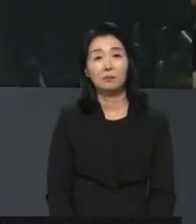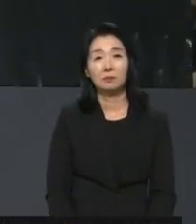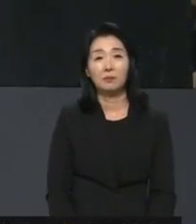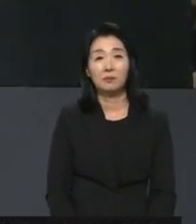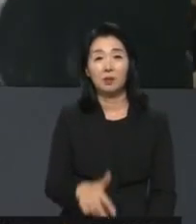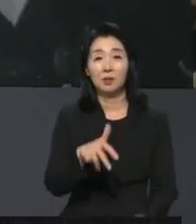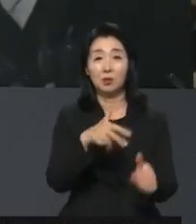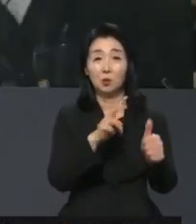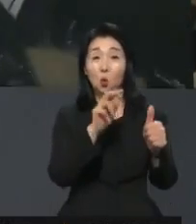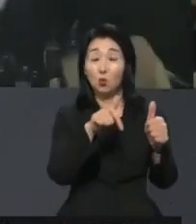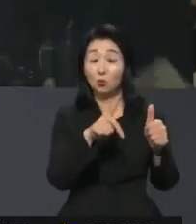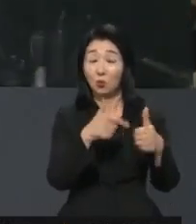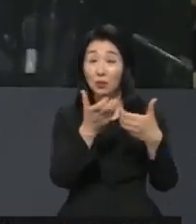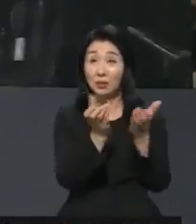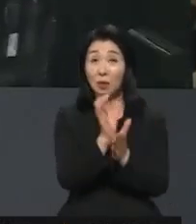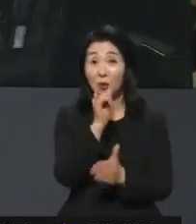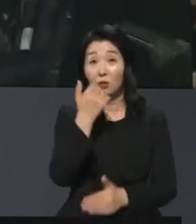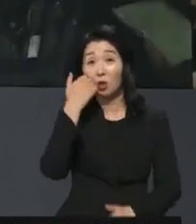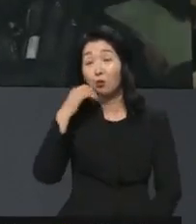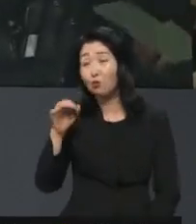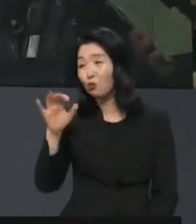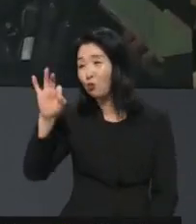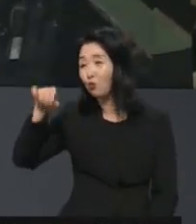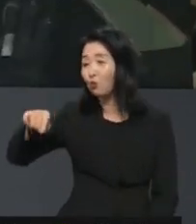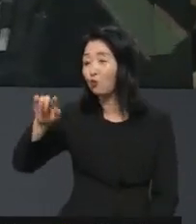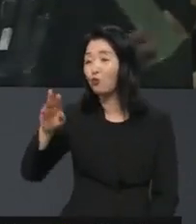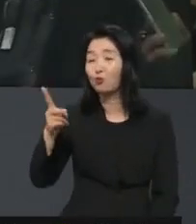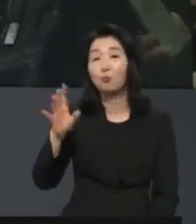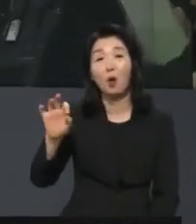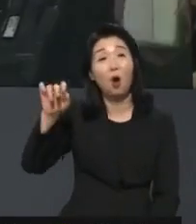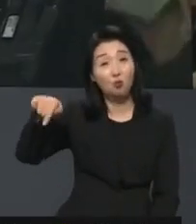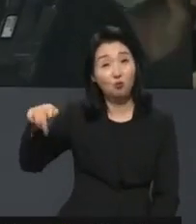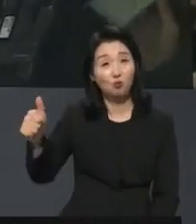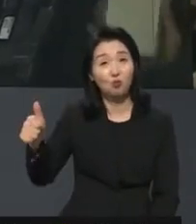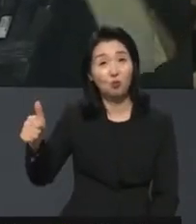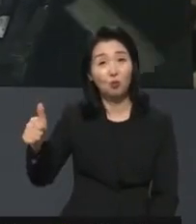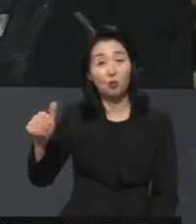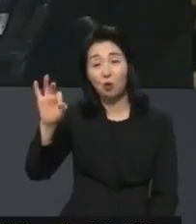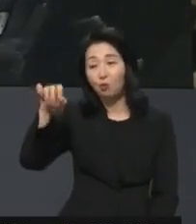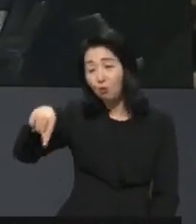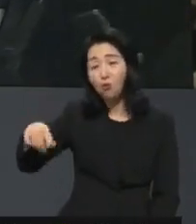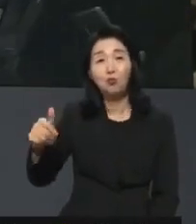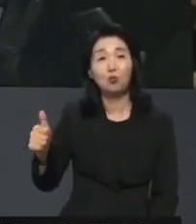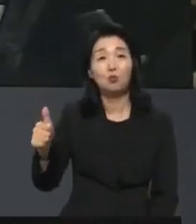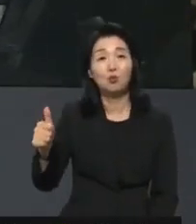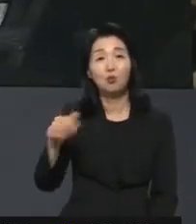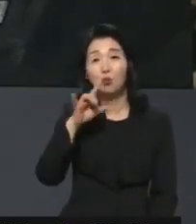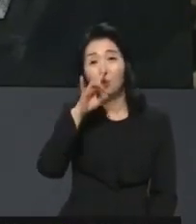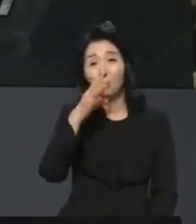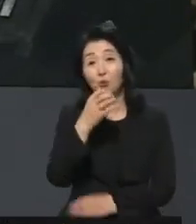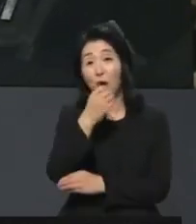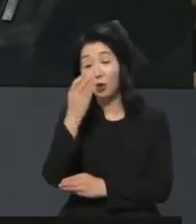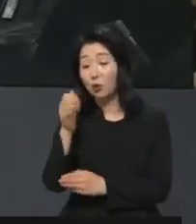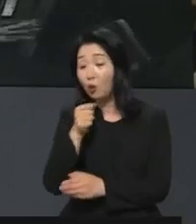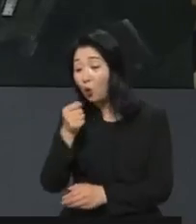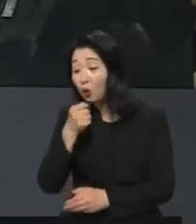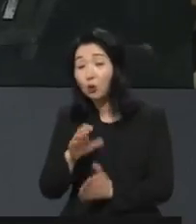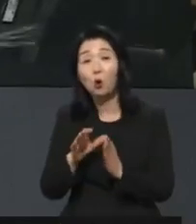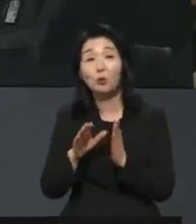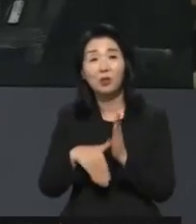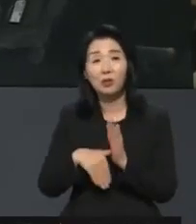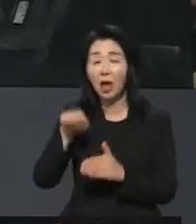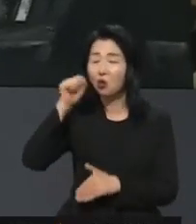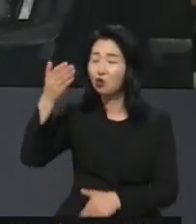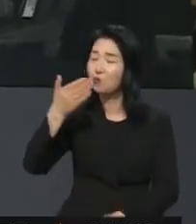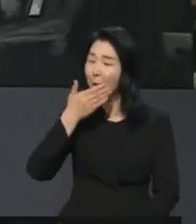조국 전 장관이 있다면요. 여권에는 우병우 전 민정수석이 있습니다. 우 전 수석 역시 중앙일보 인터뷰에서 출마